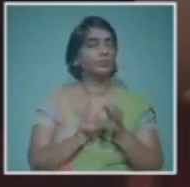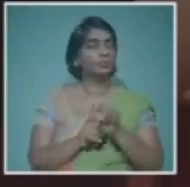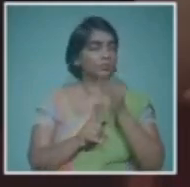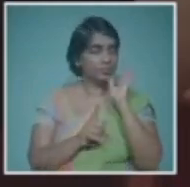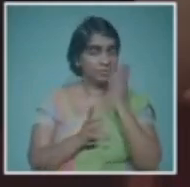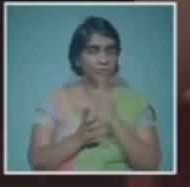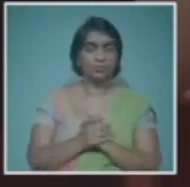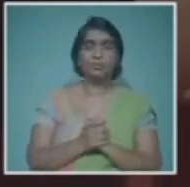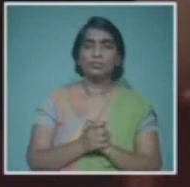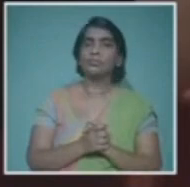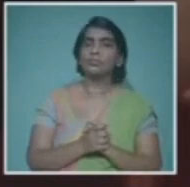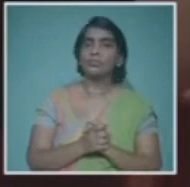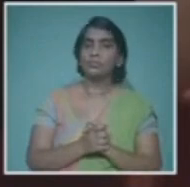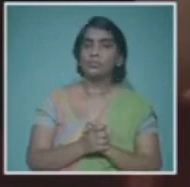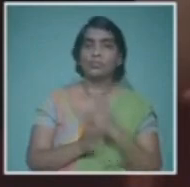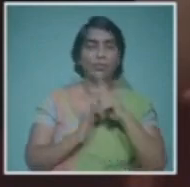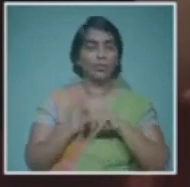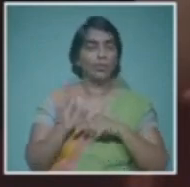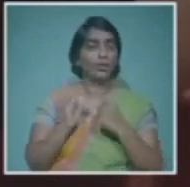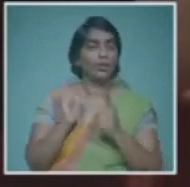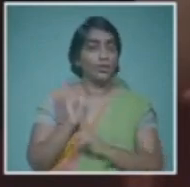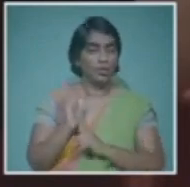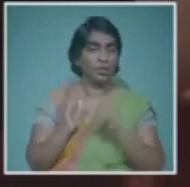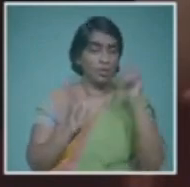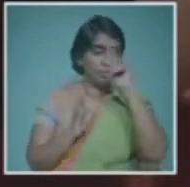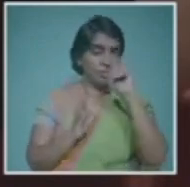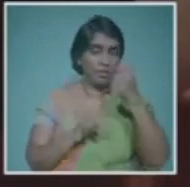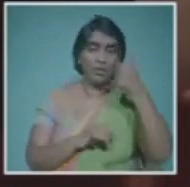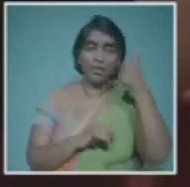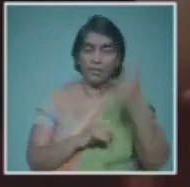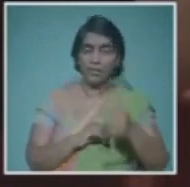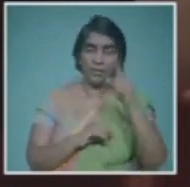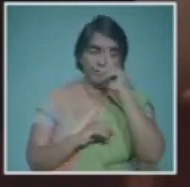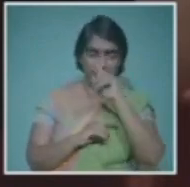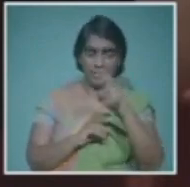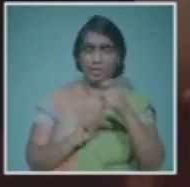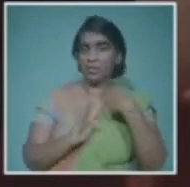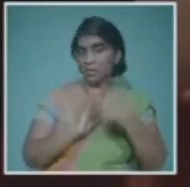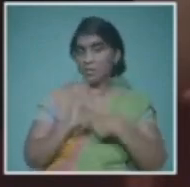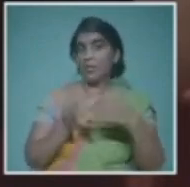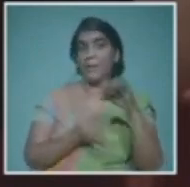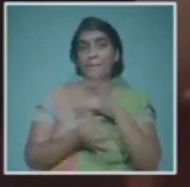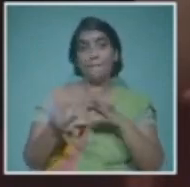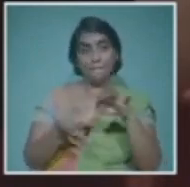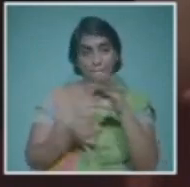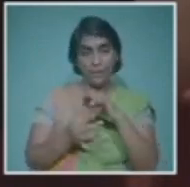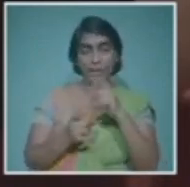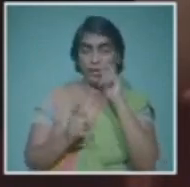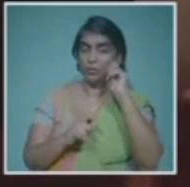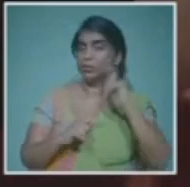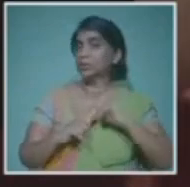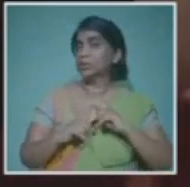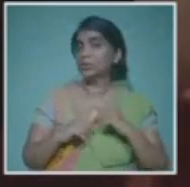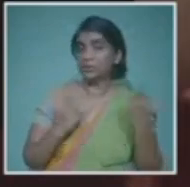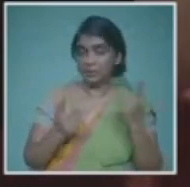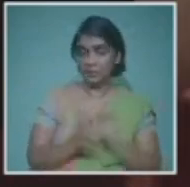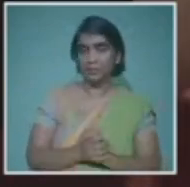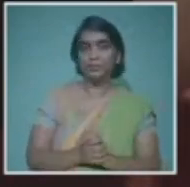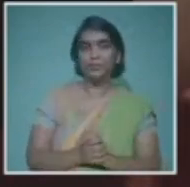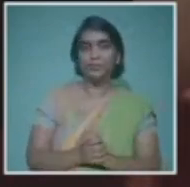සභාපතිතුමනි ජූලයි මාසයේ ඉතා වැදගත් මාසයක් මේ රටේ ප්‍රජාතන්ත්‍රවාදයට සහ ජන ජීවිතයට.